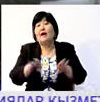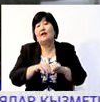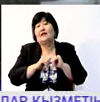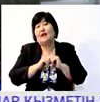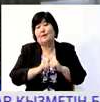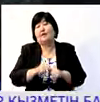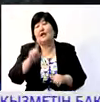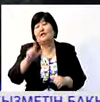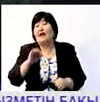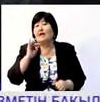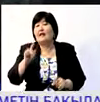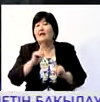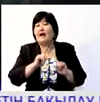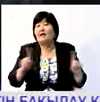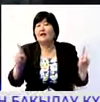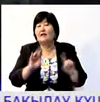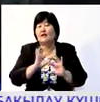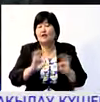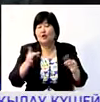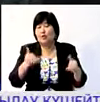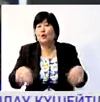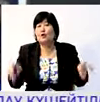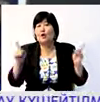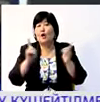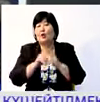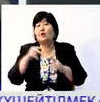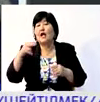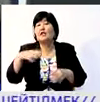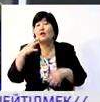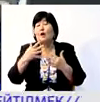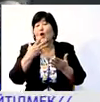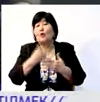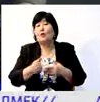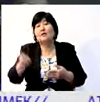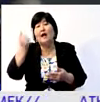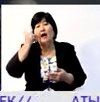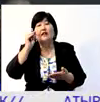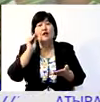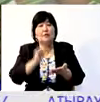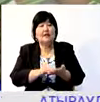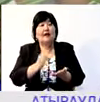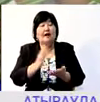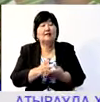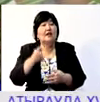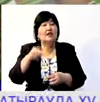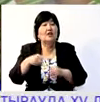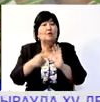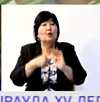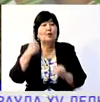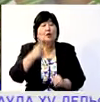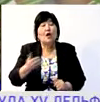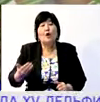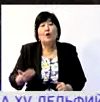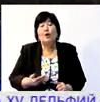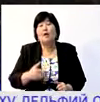жан. Тарихтың таңғажайып сырларын бүгінмен қауыштырып әдебиет әлемінде де өзіндік қолтаңбасын қалдырды. 2017 жылы